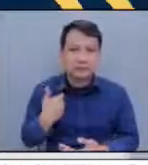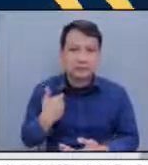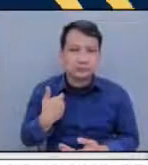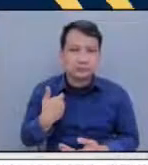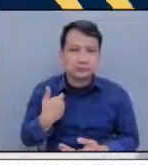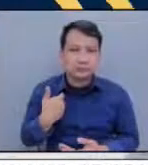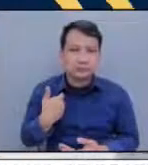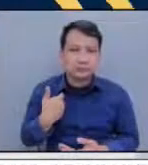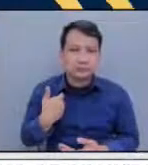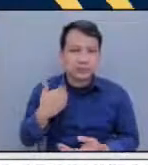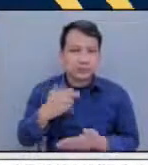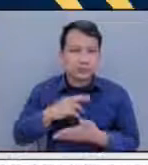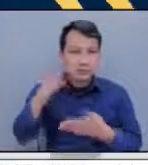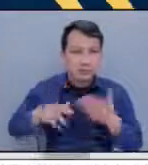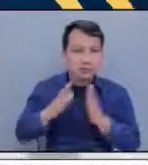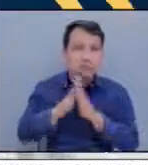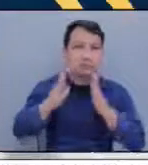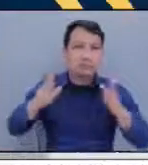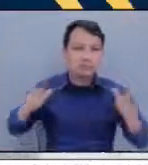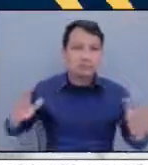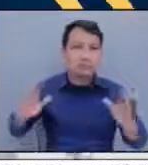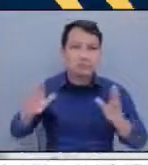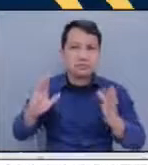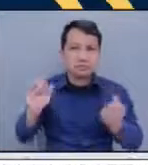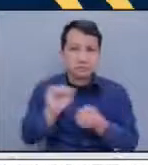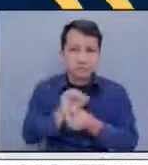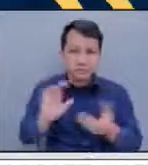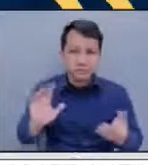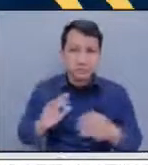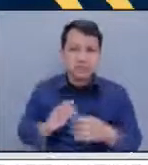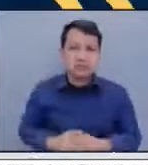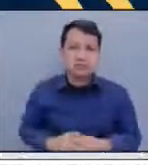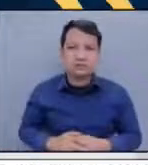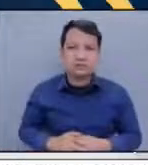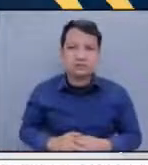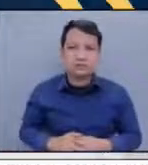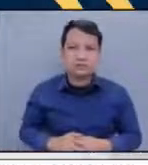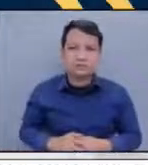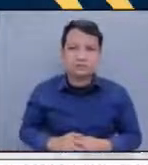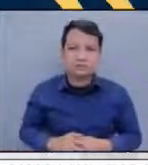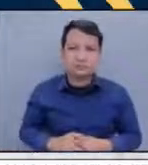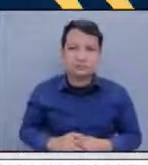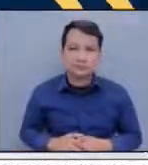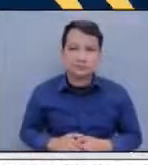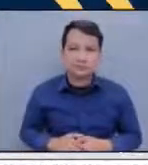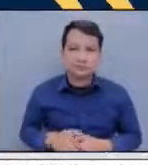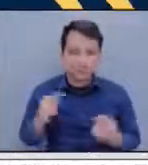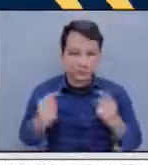nagresulta ng malaki ang damage at kasugatan ng mga pasahero.